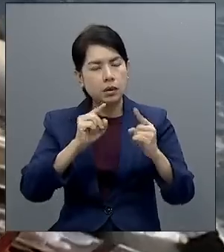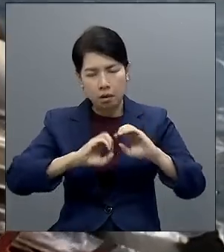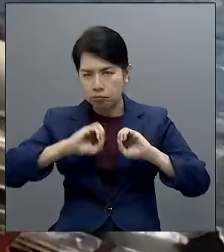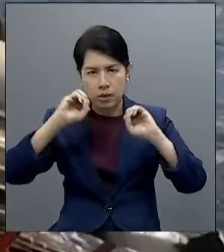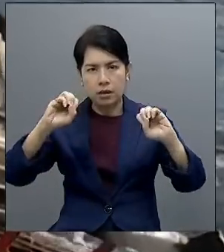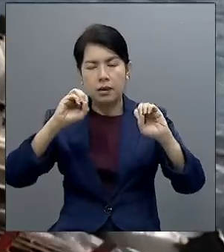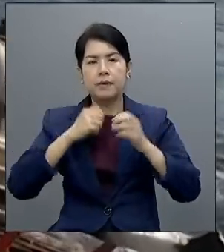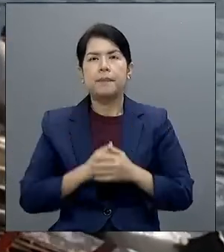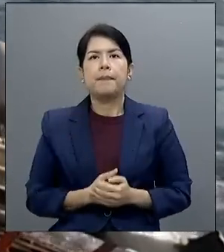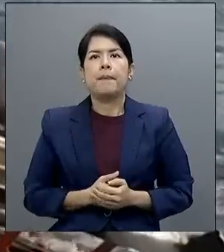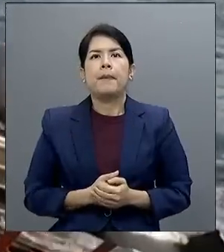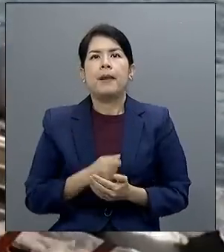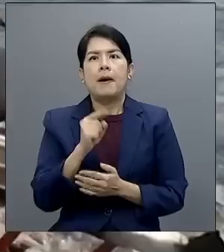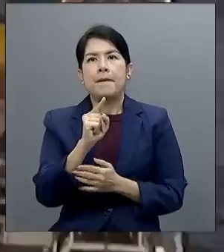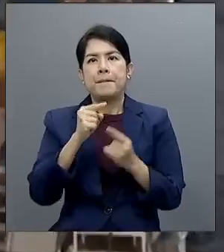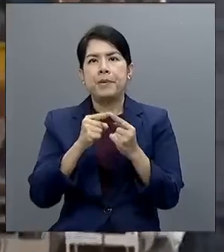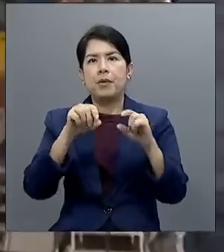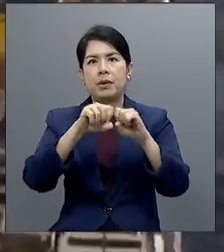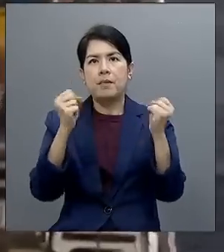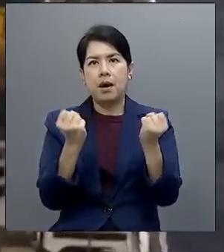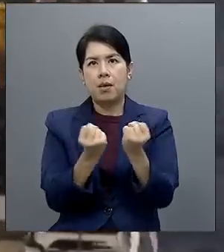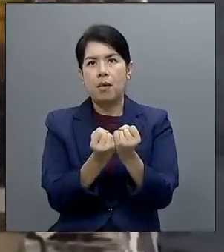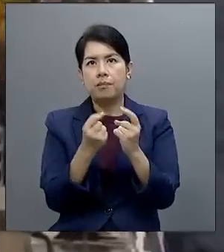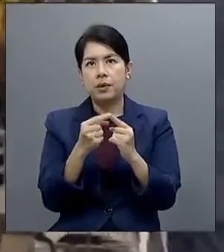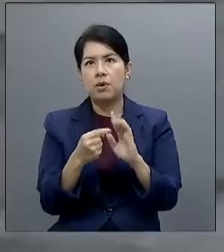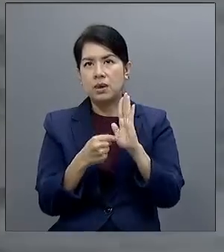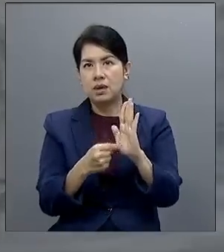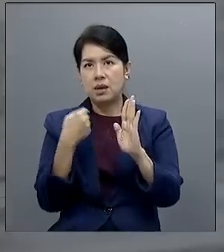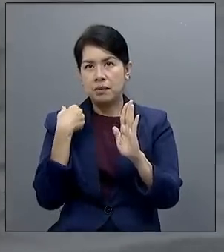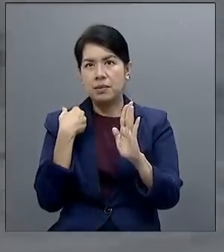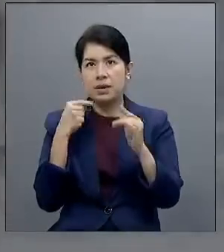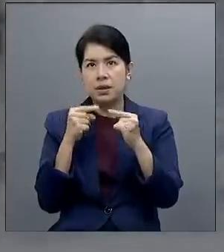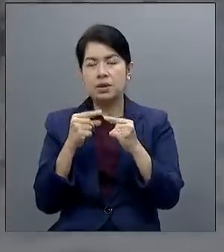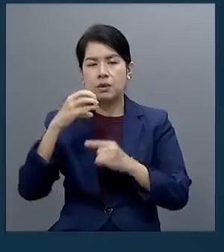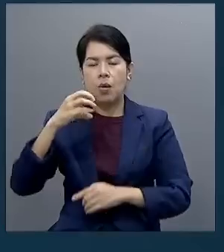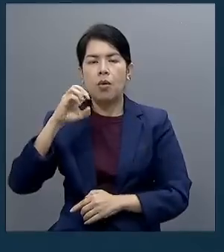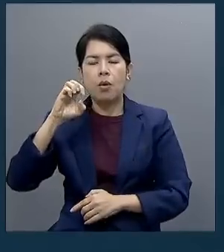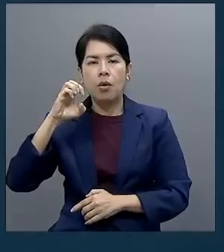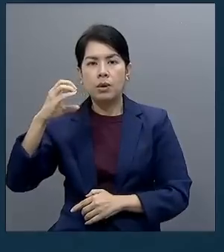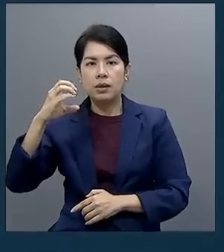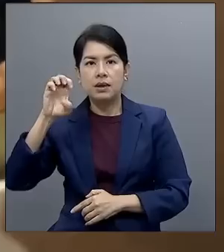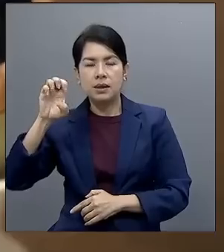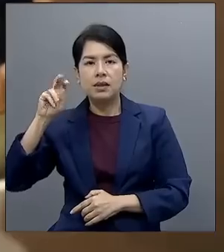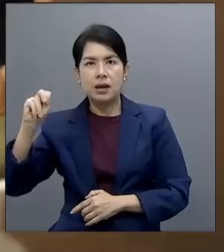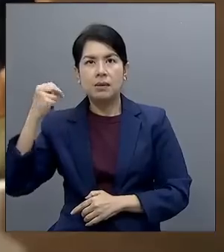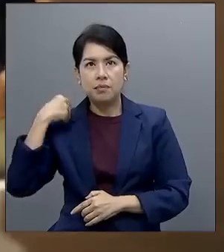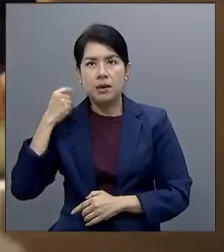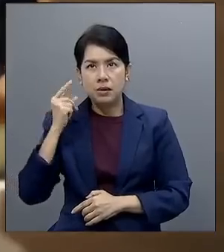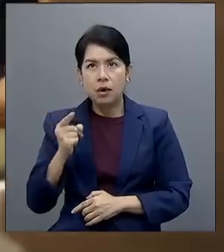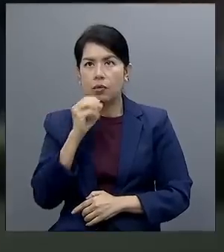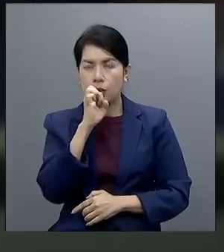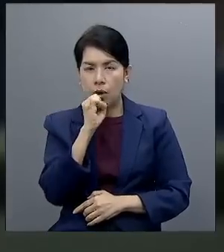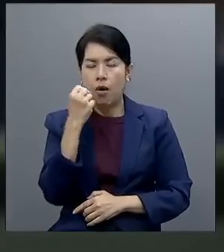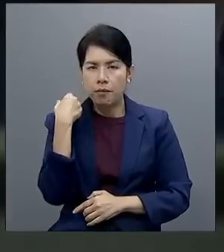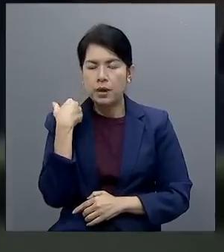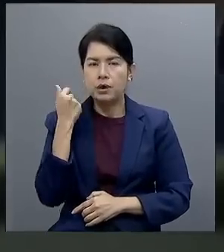อ้างถึงนะคะนอกจากนี้ทางสมาคมยังเสนอให้อย่างน้อยที่สุดค่ะโอเชียนเกมส์ควรจัดการทดสอบเรือต้นแบบโดยมีองค์